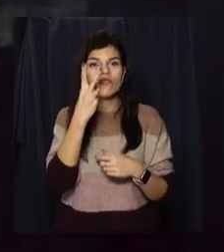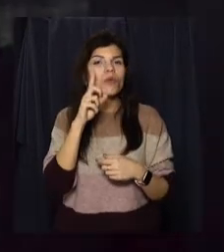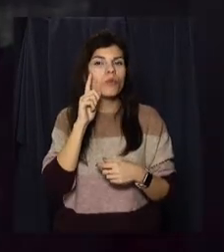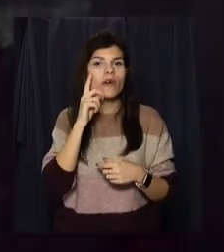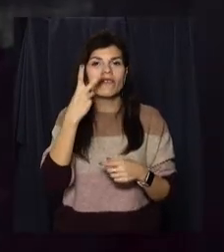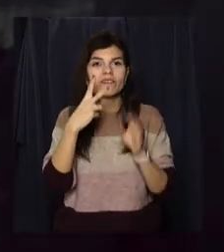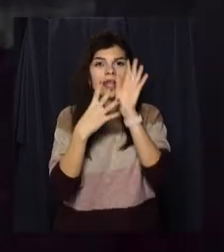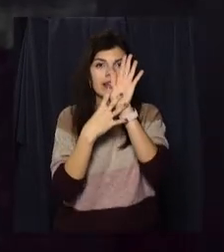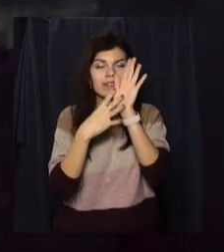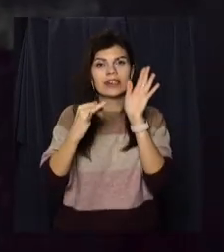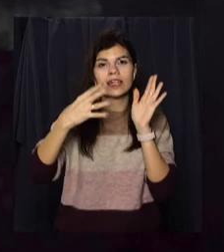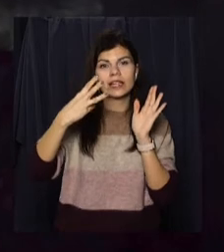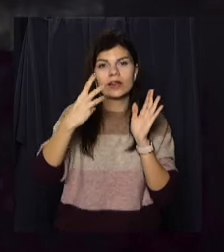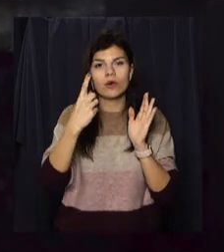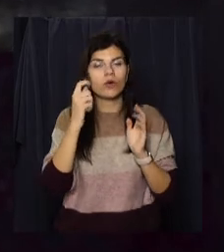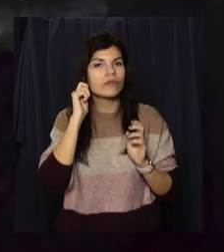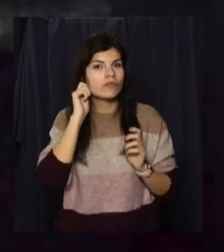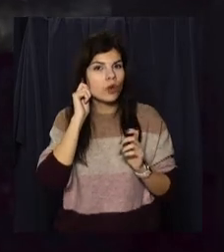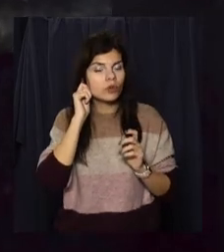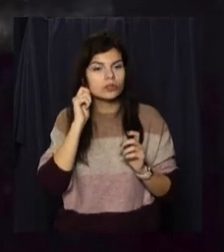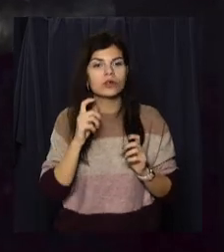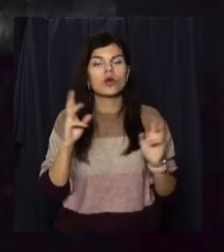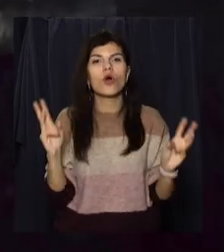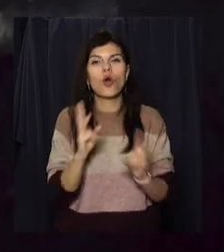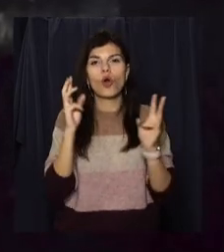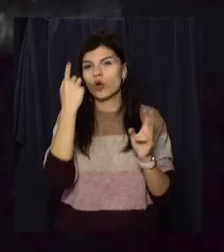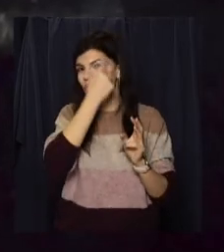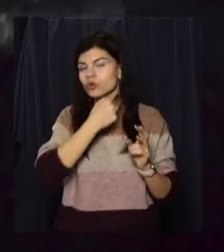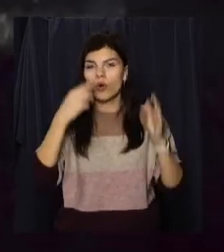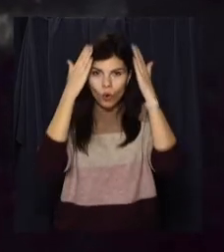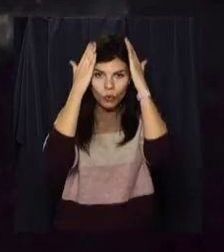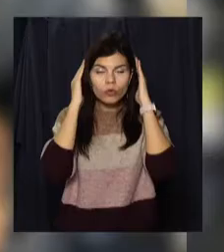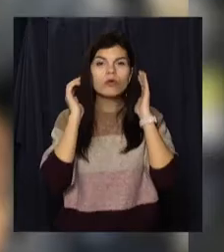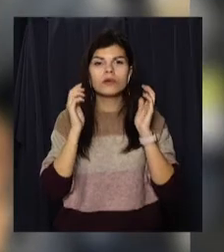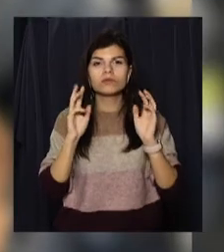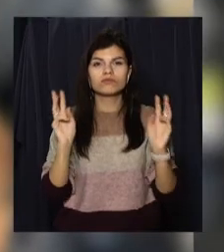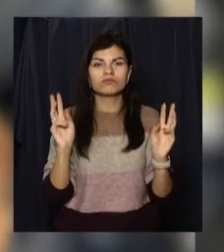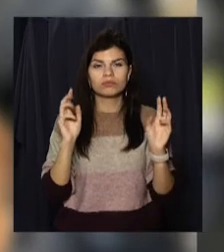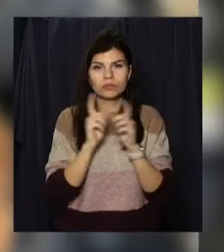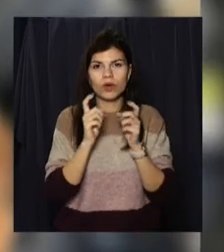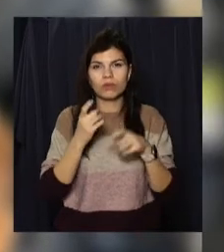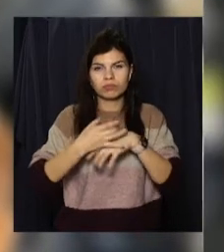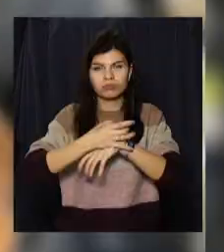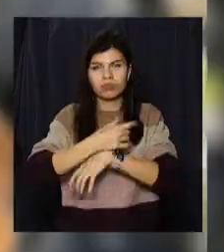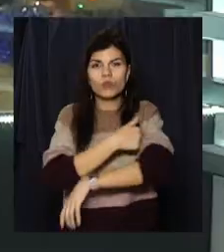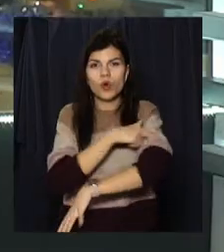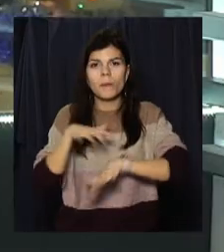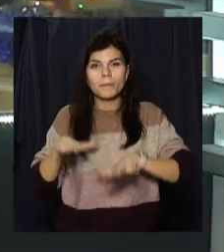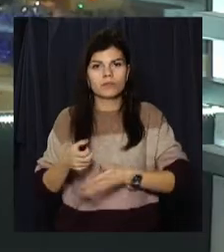– 29 та 31 року. З опіками обличчя та голови їх ушпиталили до міської лікарні.